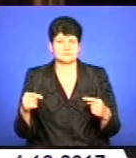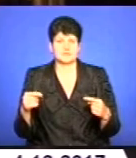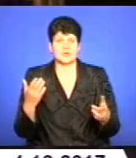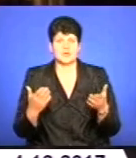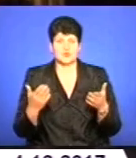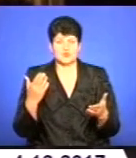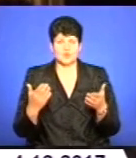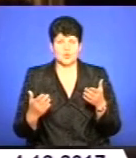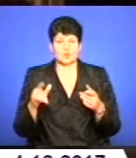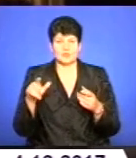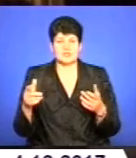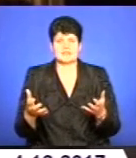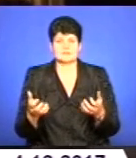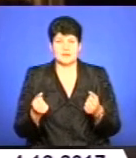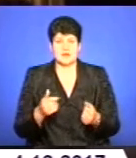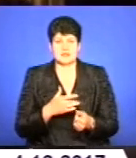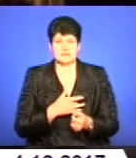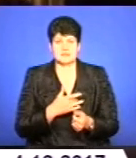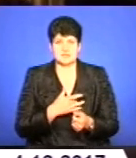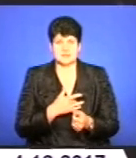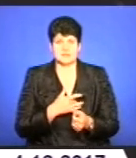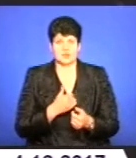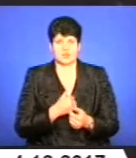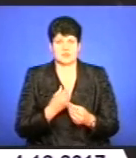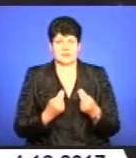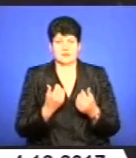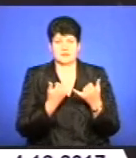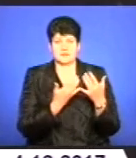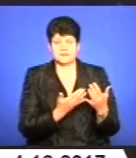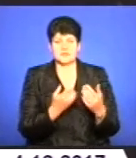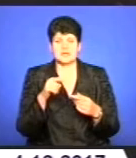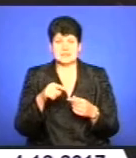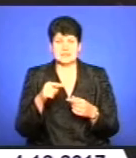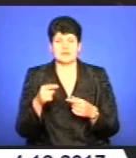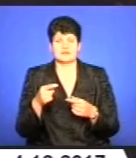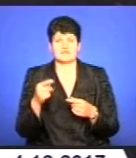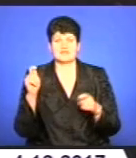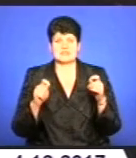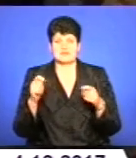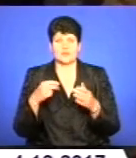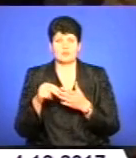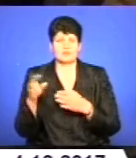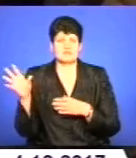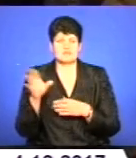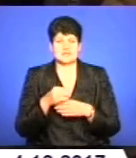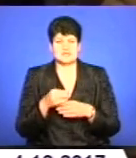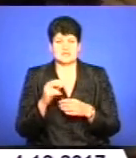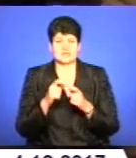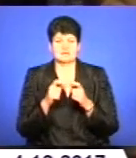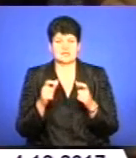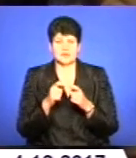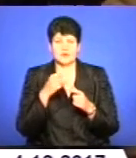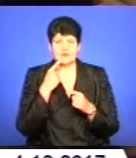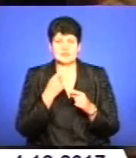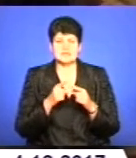якщо людина сприймає серцем, то для неї хочеться грати. На цьогорічний фестиваль розкупили усі квитки. Слухачі зізнаються, така подія